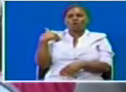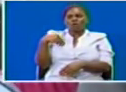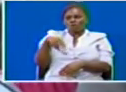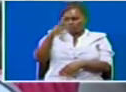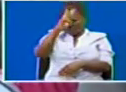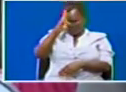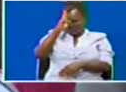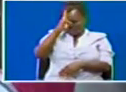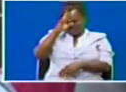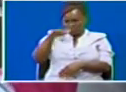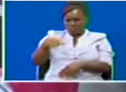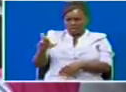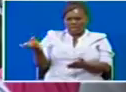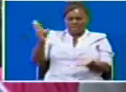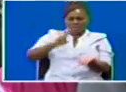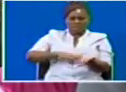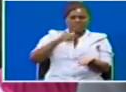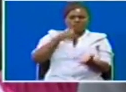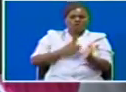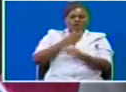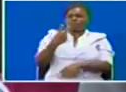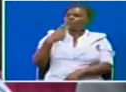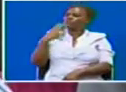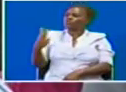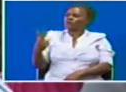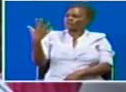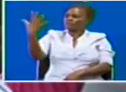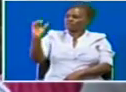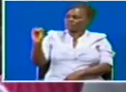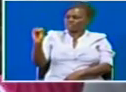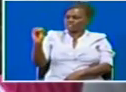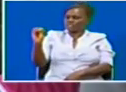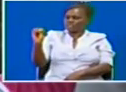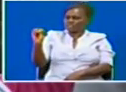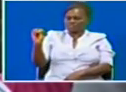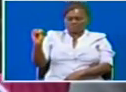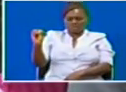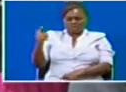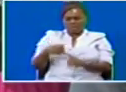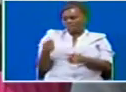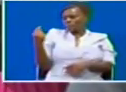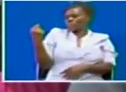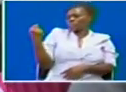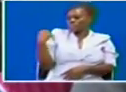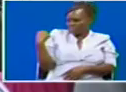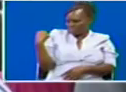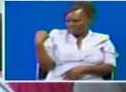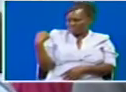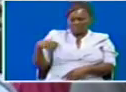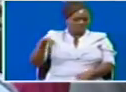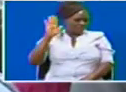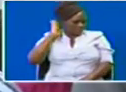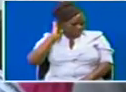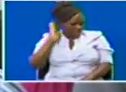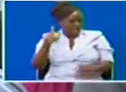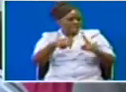waliweza kusajiliwa upya zaidi ya 255. Na kwa kweli hivi siku za hivi karibuni tumekuwa tukisikia visa